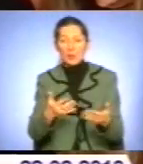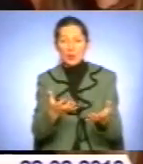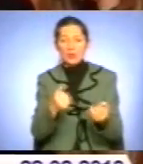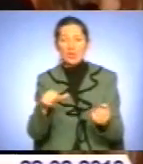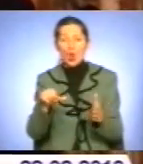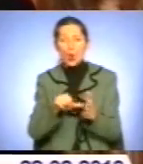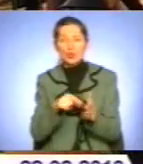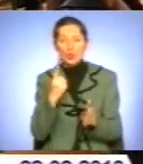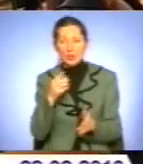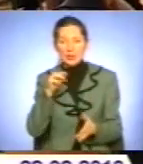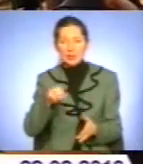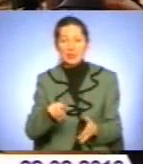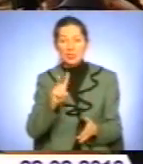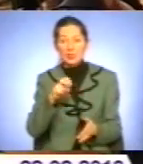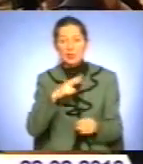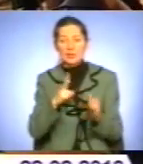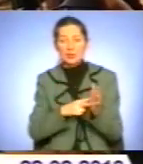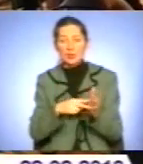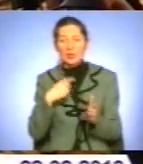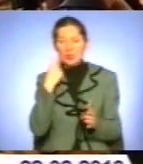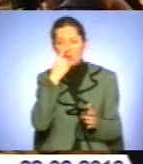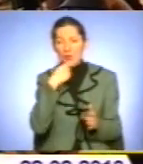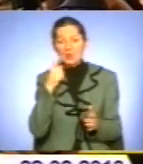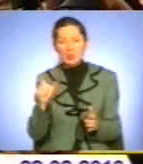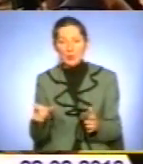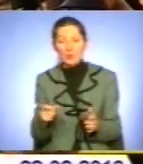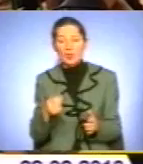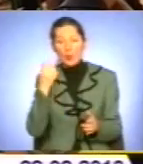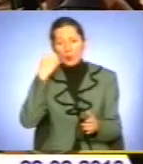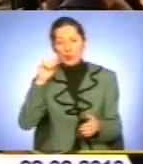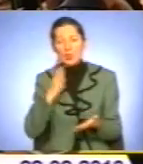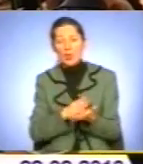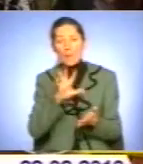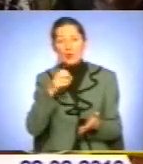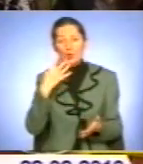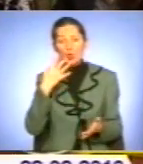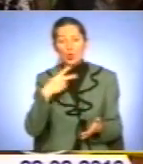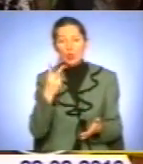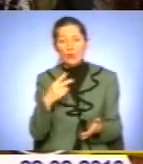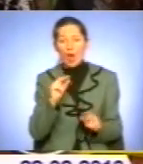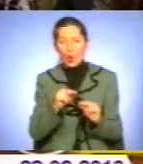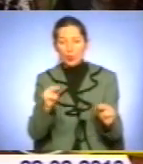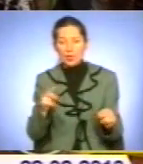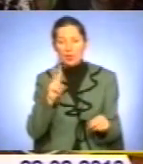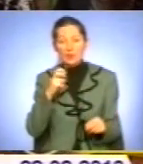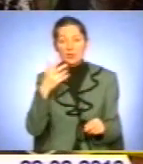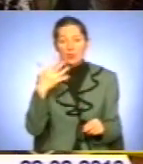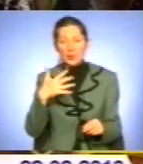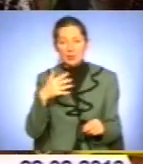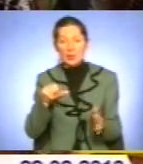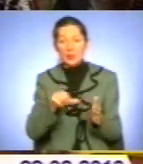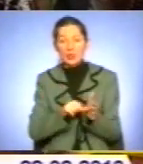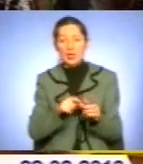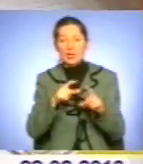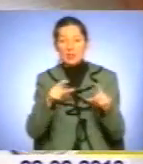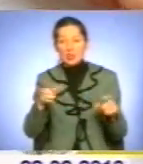участь 1217 осіб. Переможцями стали 542 учні, в тому числі 250 представники